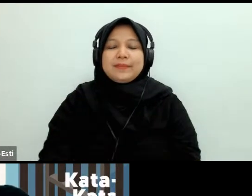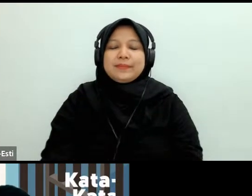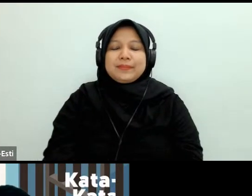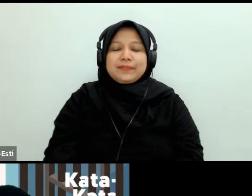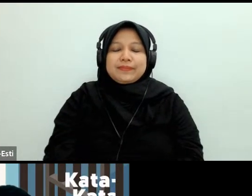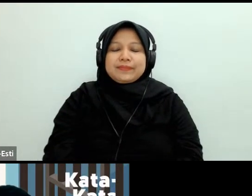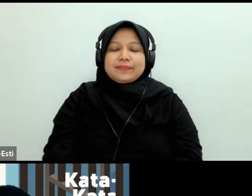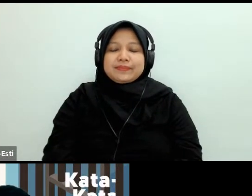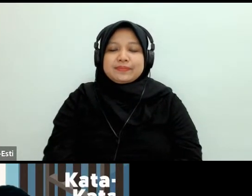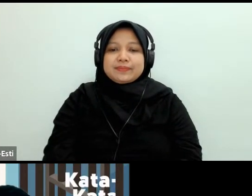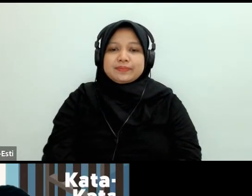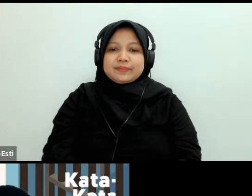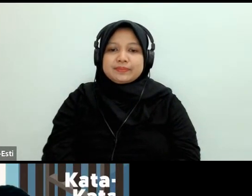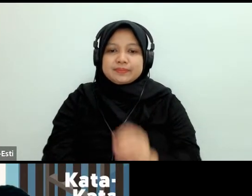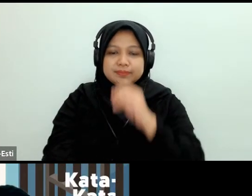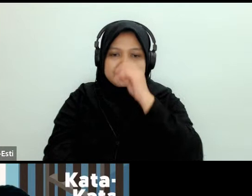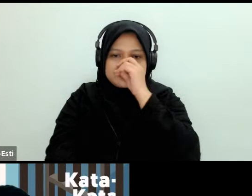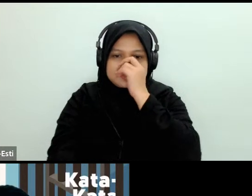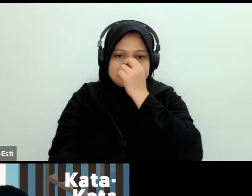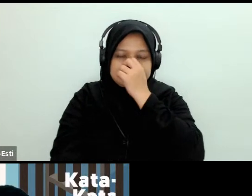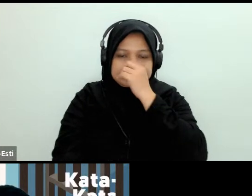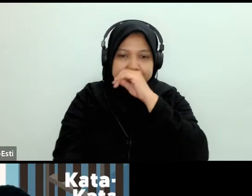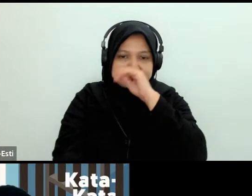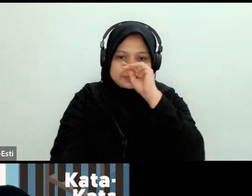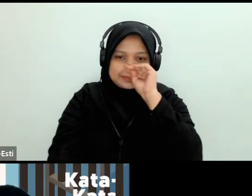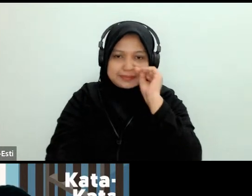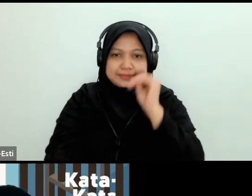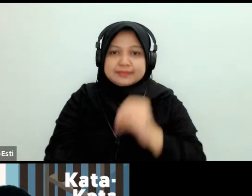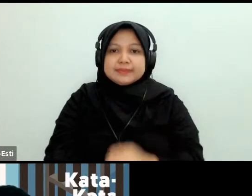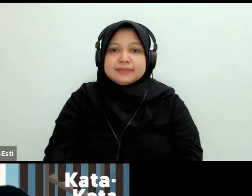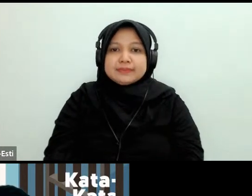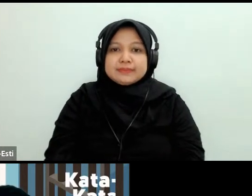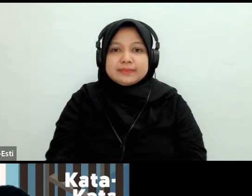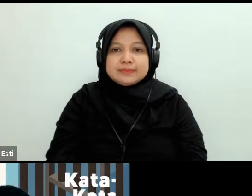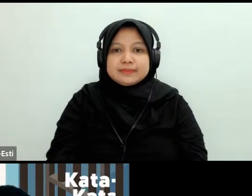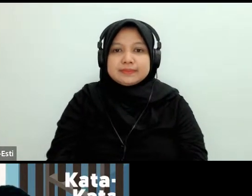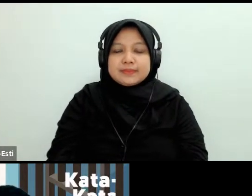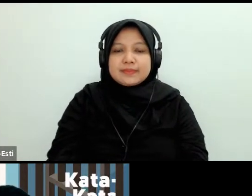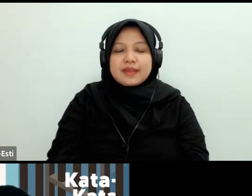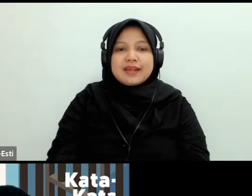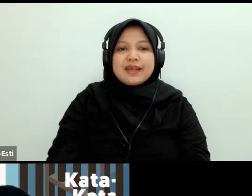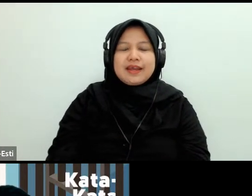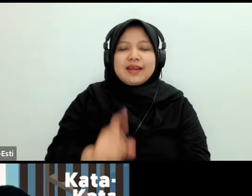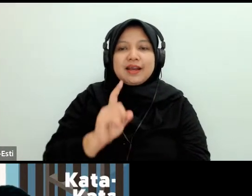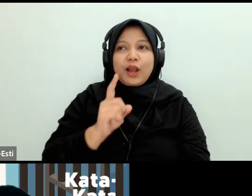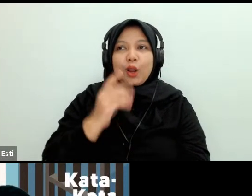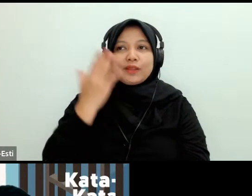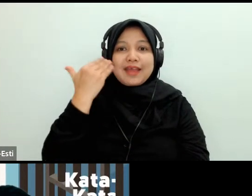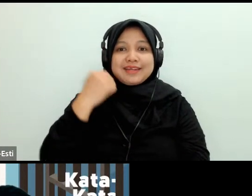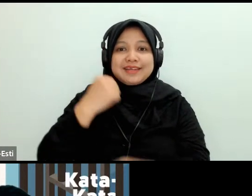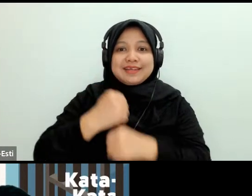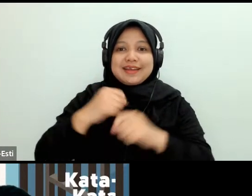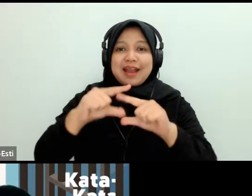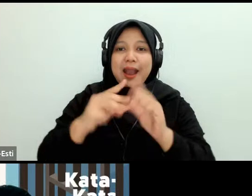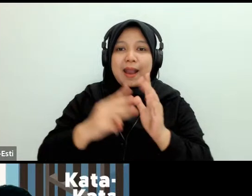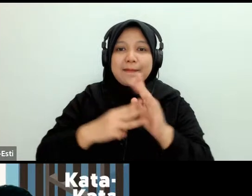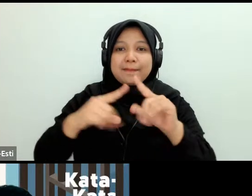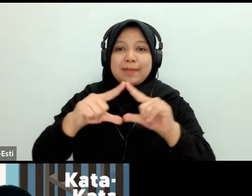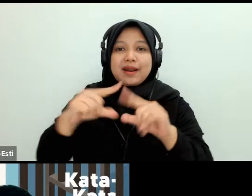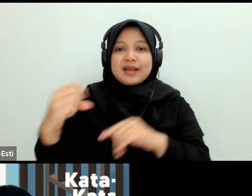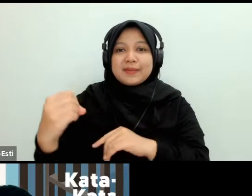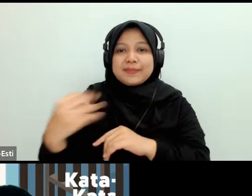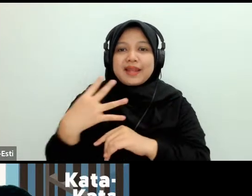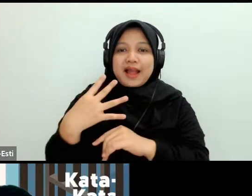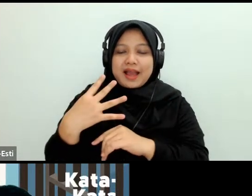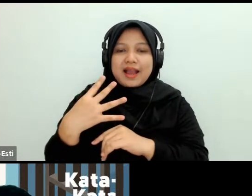ngelihat yang eh ke tadi Mas Gamma Hai bilang bahwa a dalam dalam ke